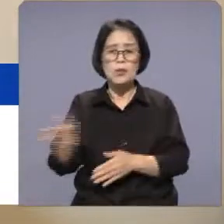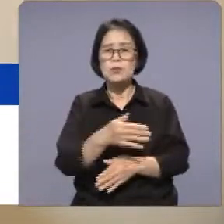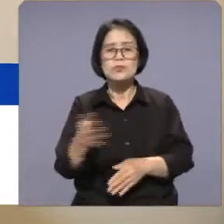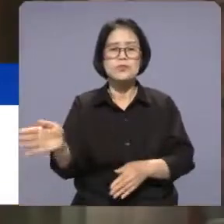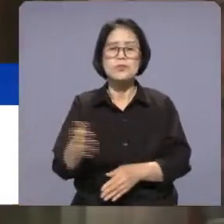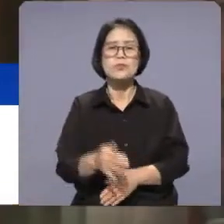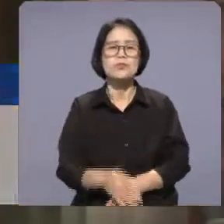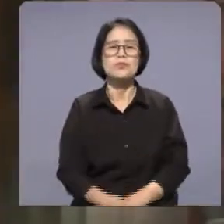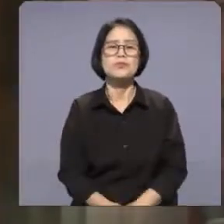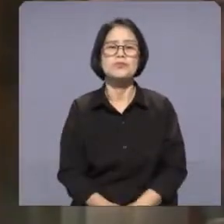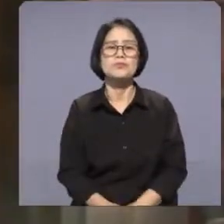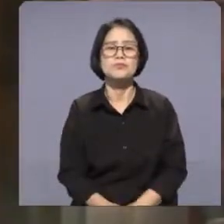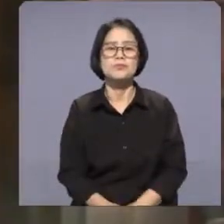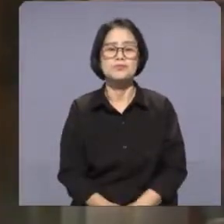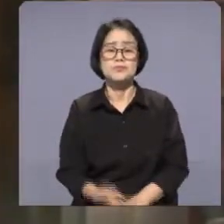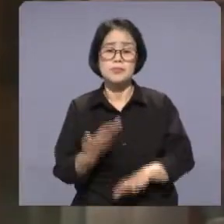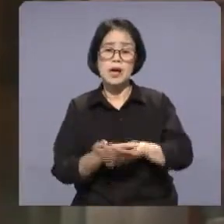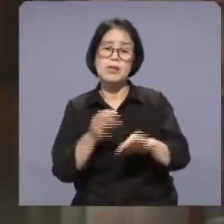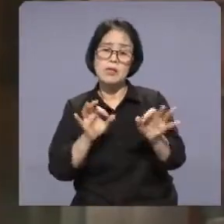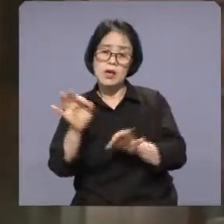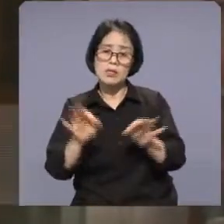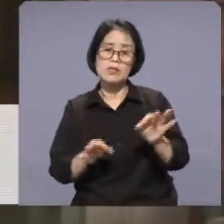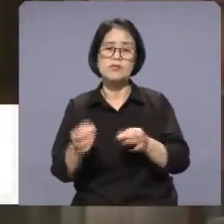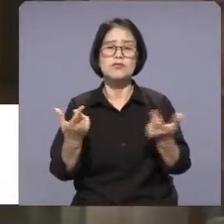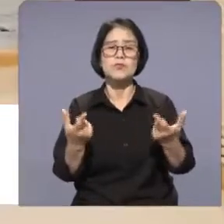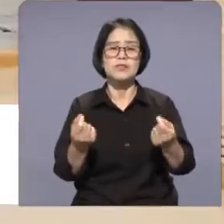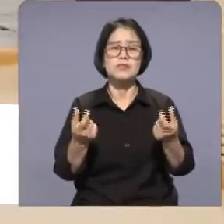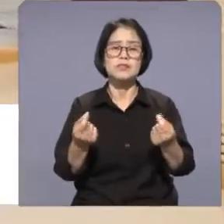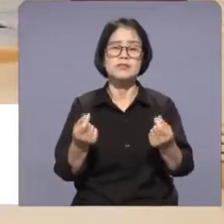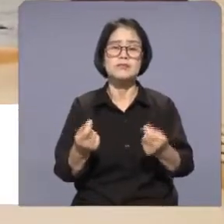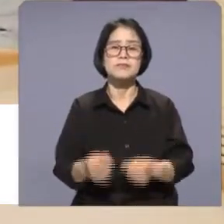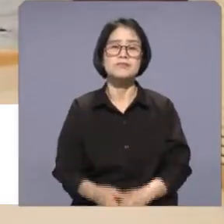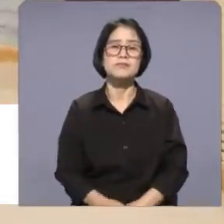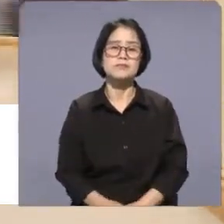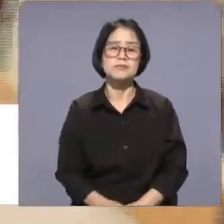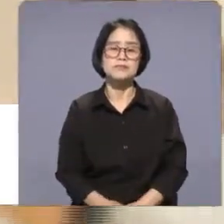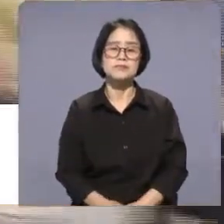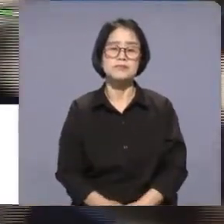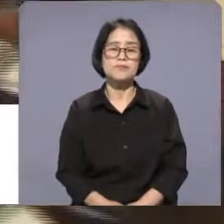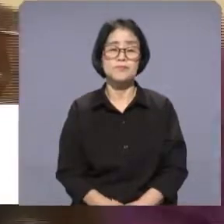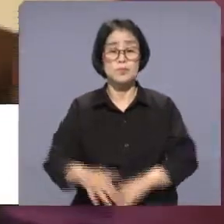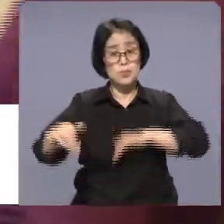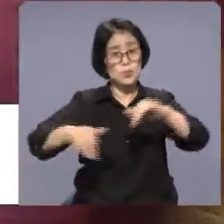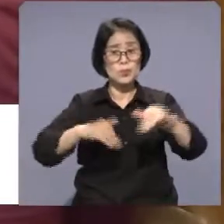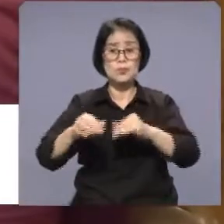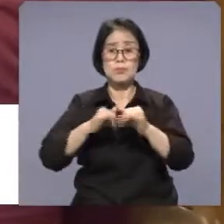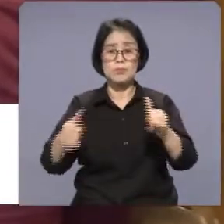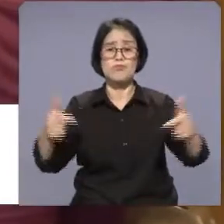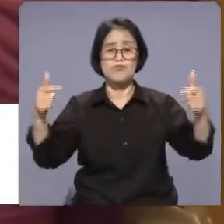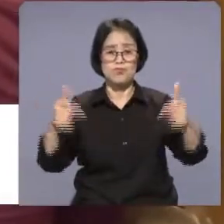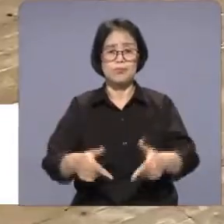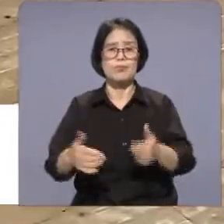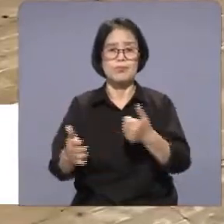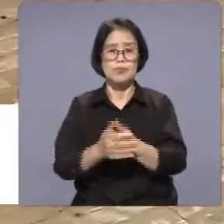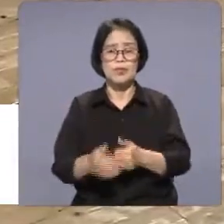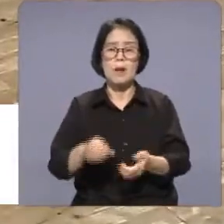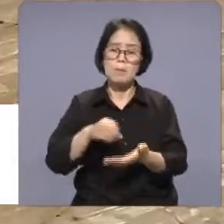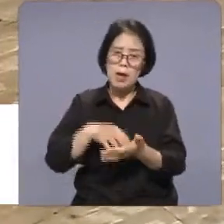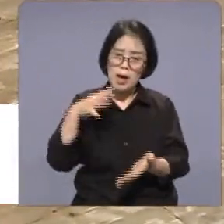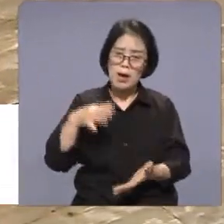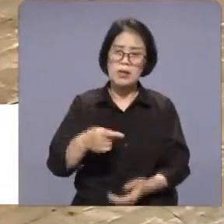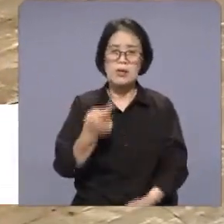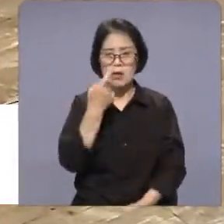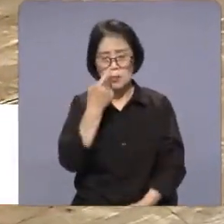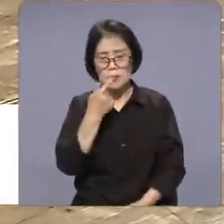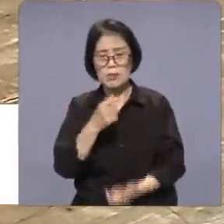없잖아요 다른 가게들 역시 한 사람인 마찬가지 오가는 사람이 줄어들다 보니 빵과 커피